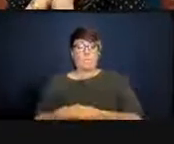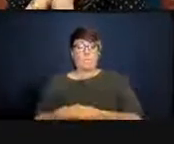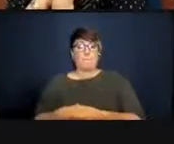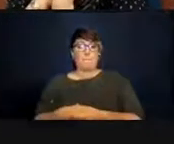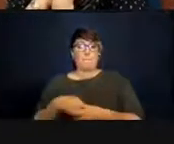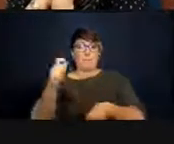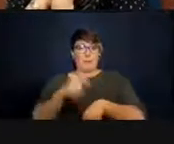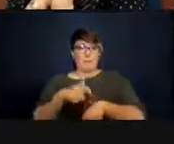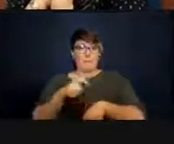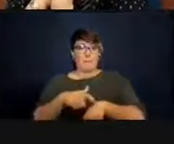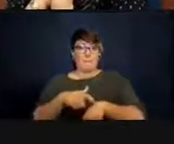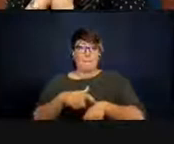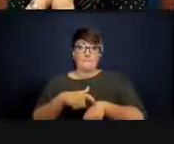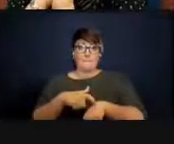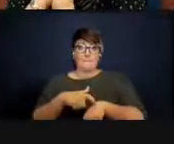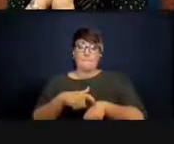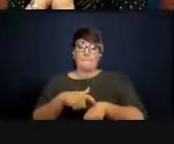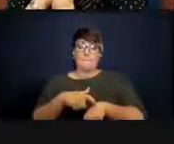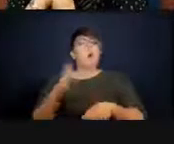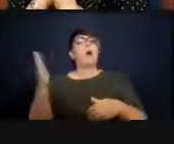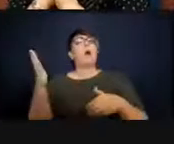kuwa hakuna